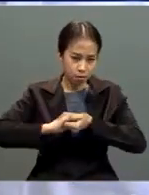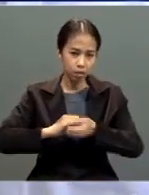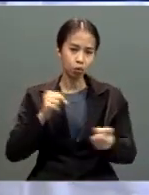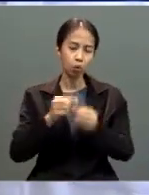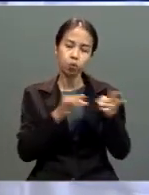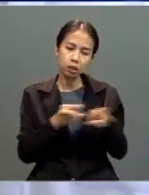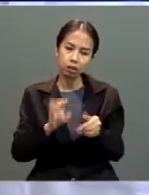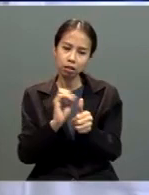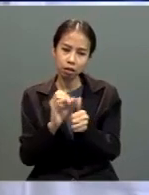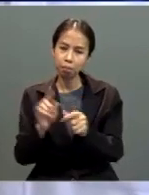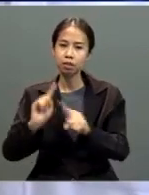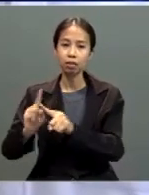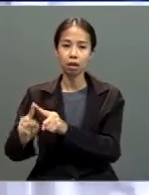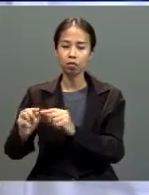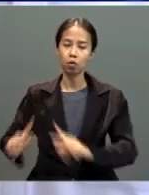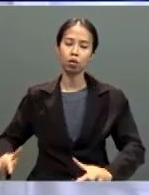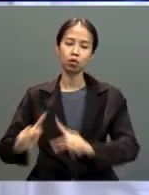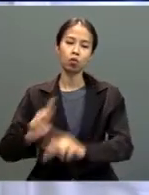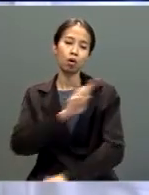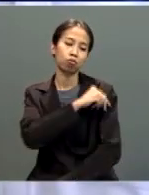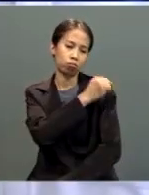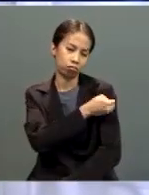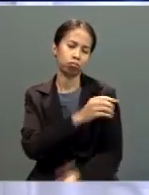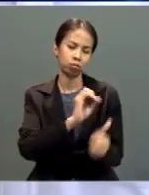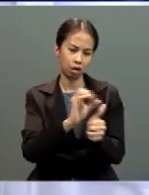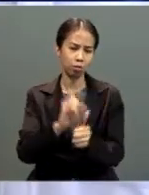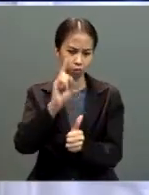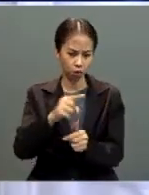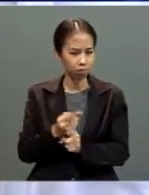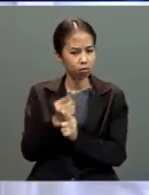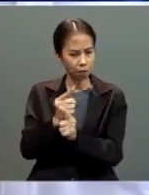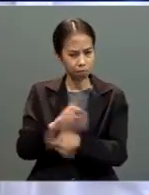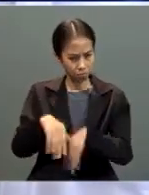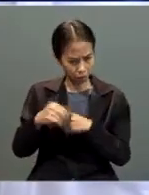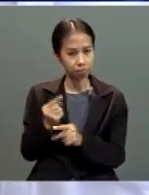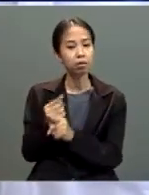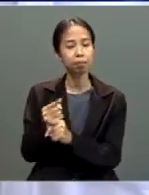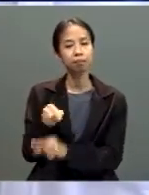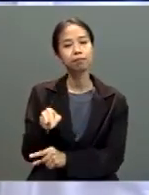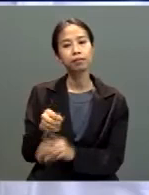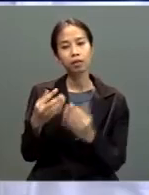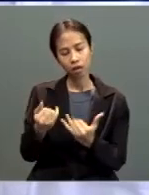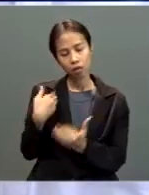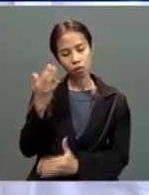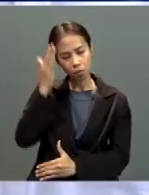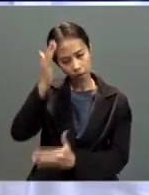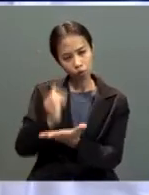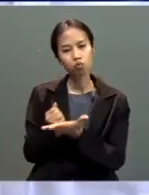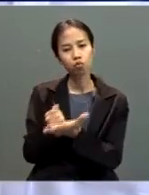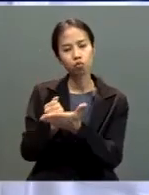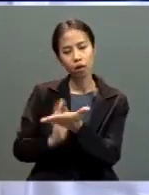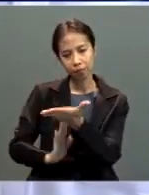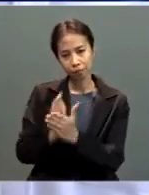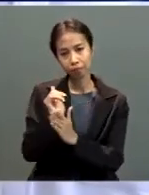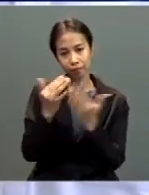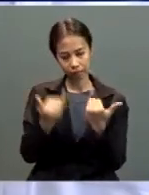ฏิบัติต่างๆที่ทางกระทรวงสาธารณสุขทางราชการนะครับได้แนะนำนะครับแล้วก็เราจะผ่านพ้นวิกฤตนี้ไปด้วยกันนะครับสุราษฎร์ธ